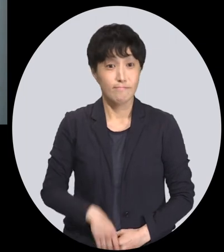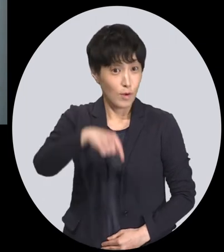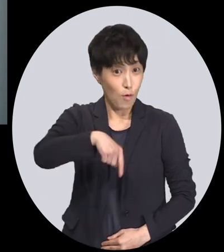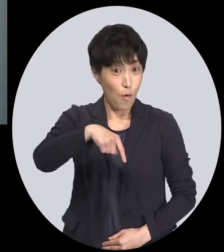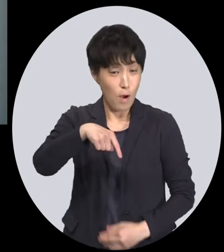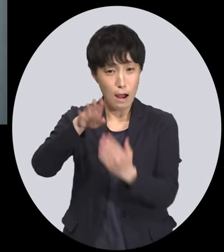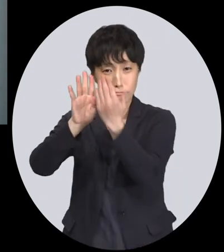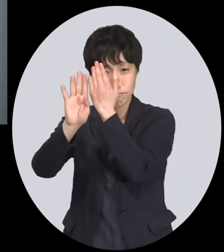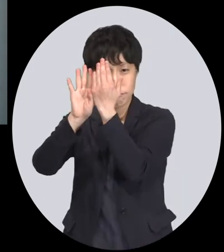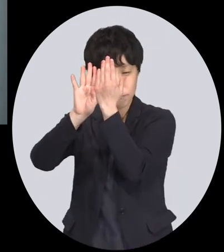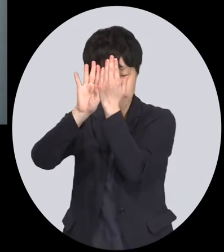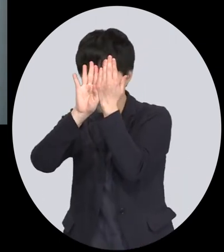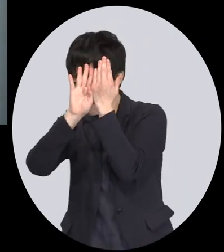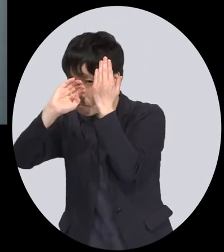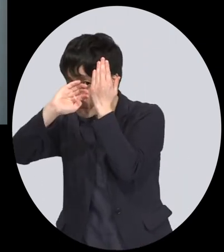ここはの